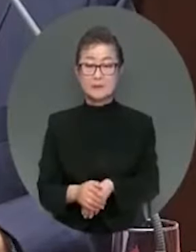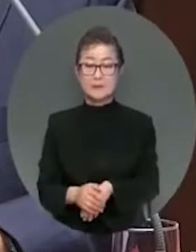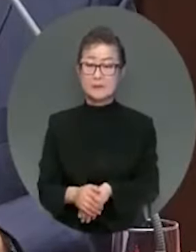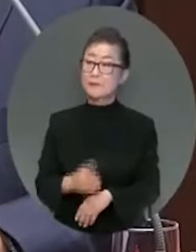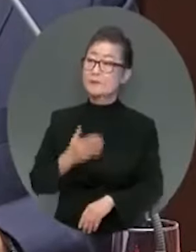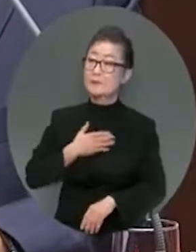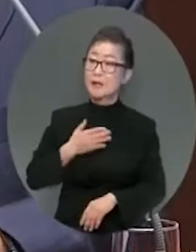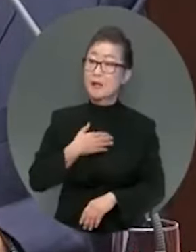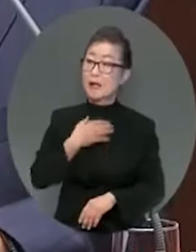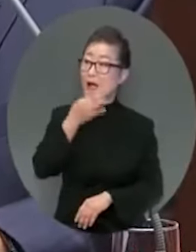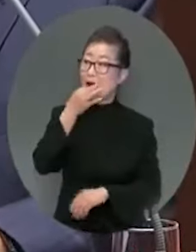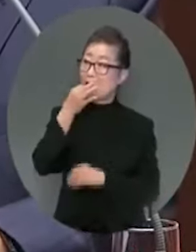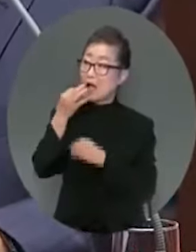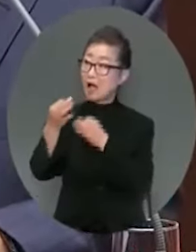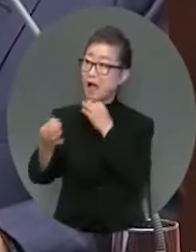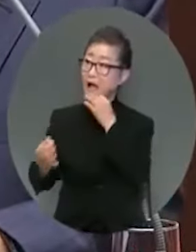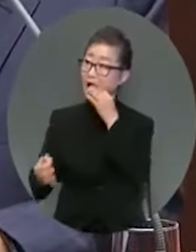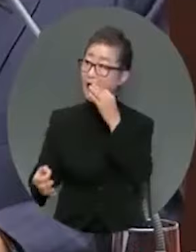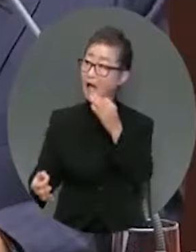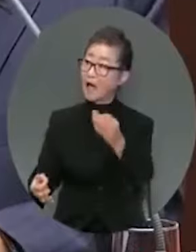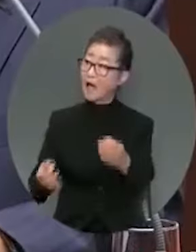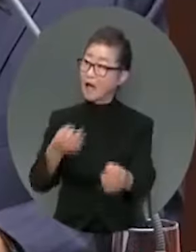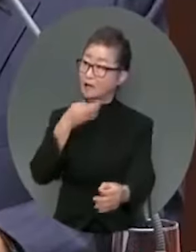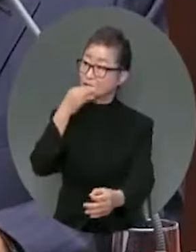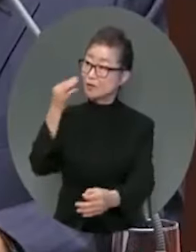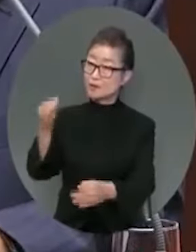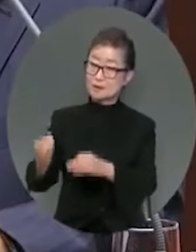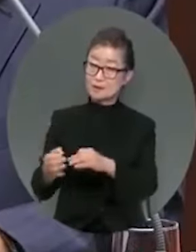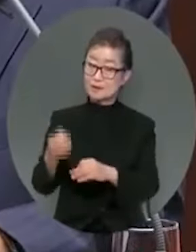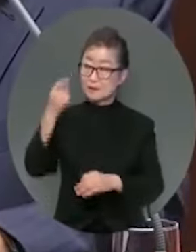제가 소리 지르면 질문 안 하고 한없이 서 있을 거예요.